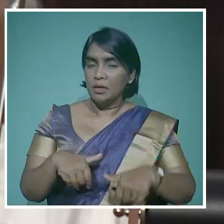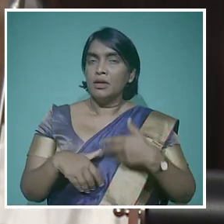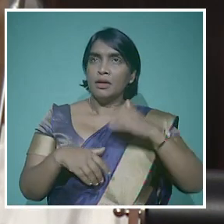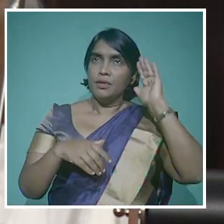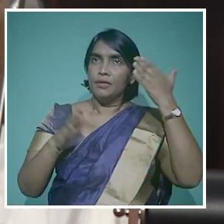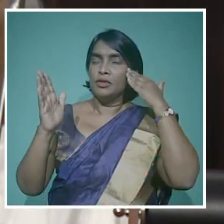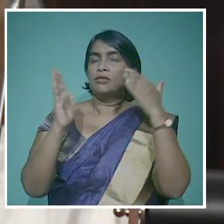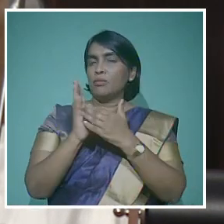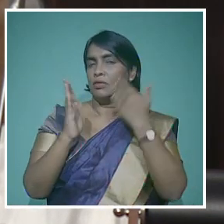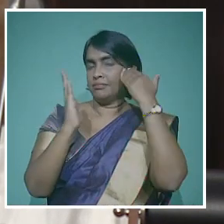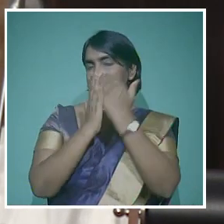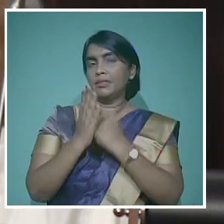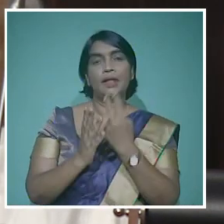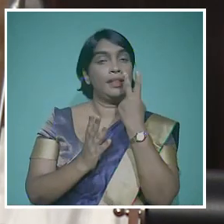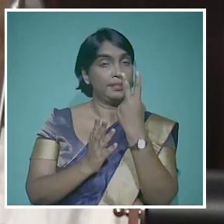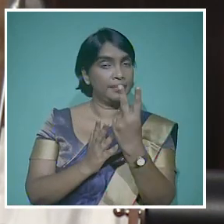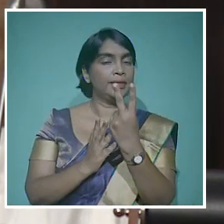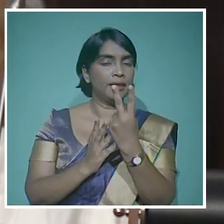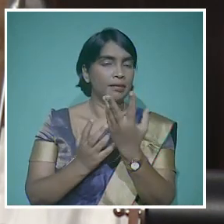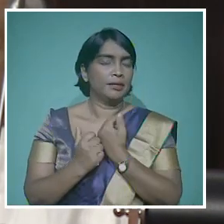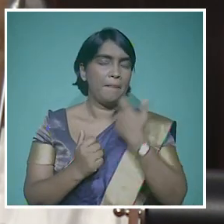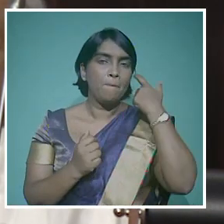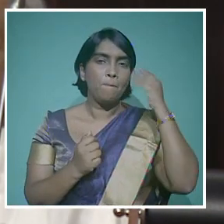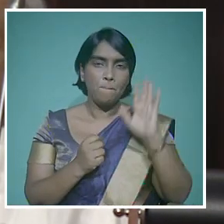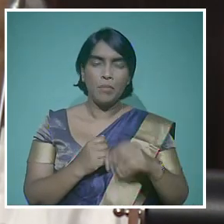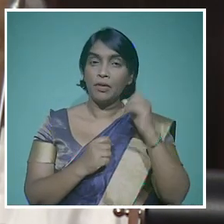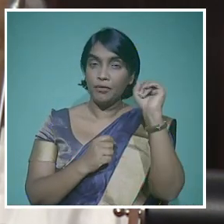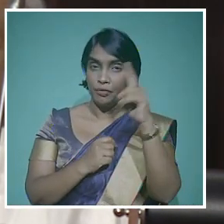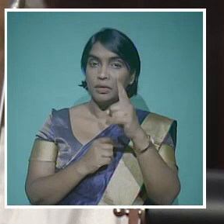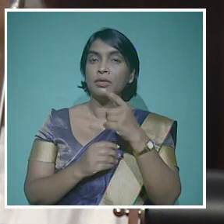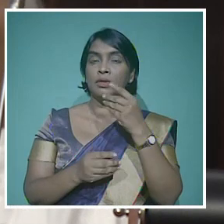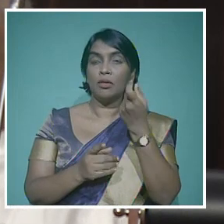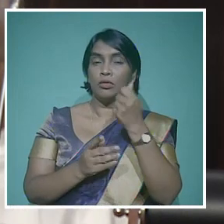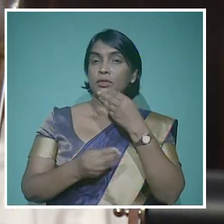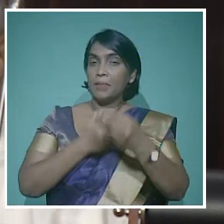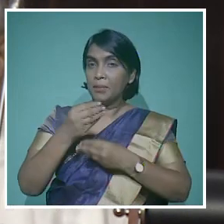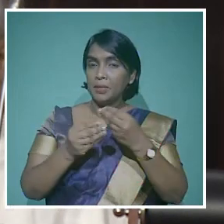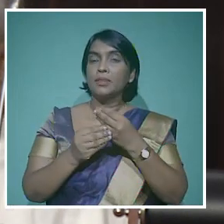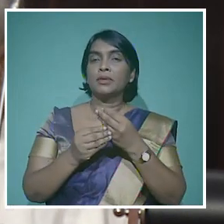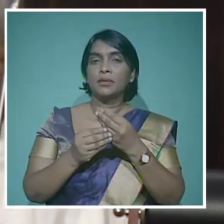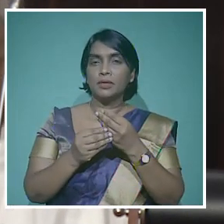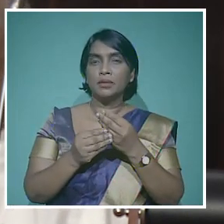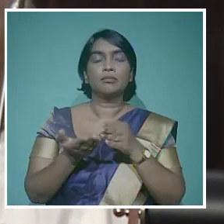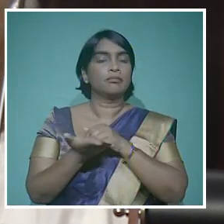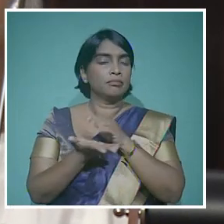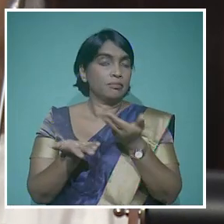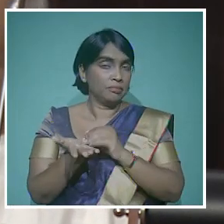සුවිශේෂ කරුණු දෙකක් පදනම් කර ගැනීමට බලාපොරොත්තු වෙනවා. පළමු යන්න ආර්ථික ප්‍රතිසංස්කරණ